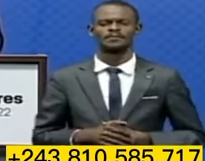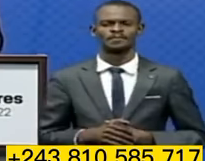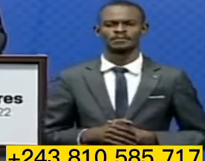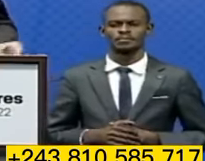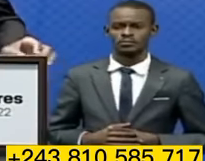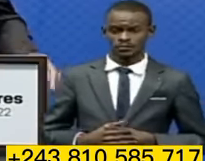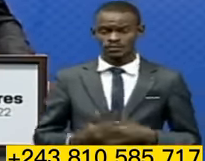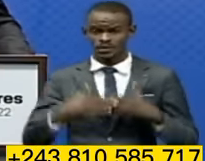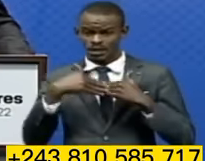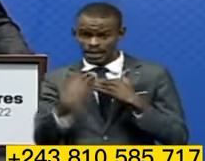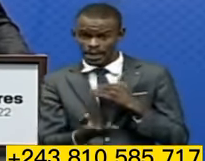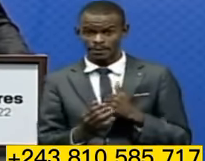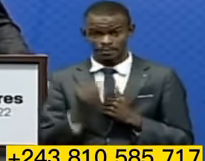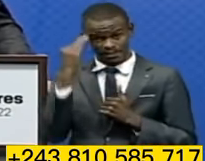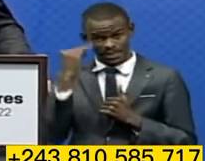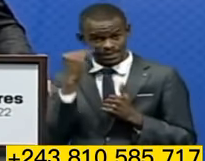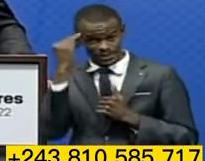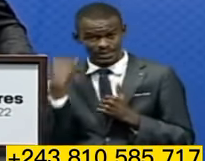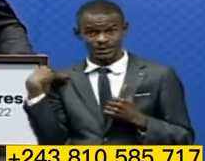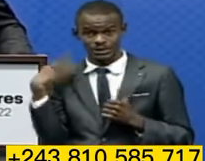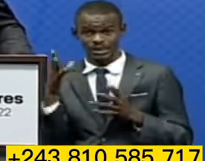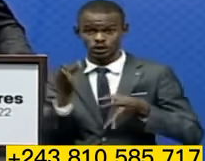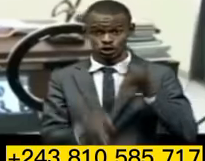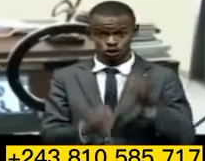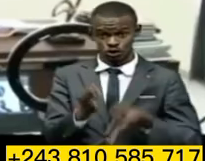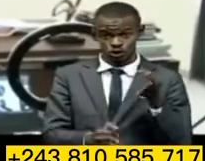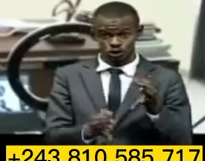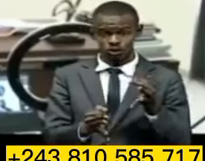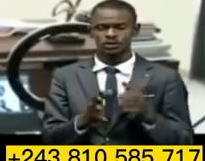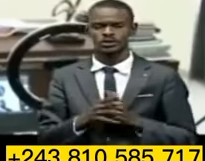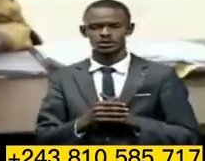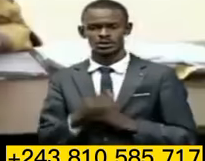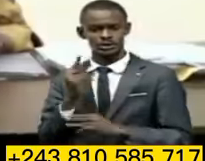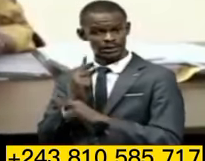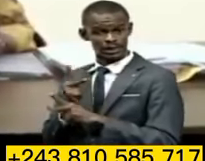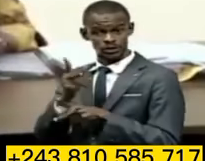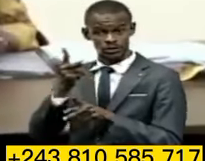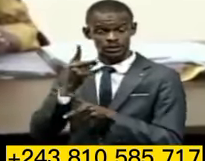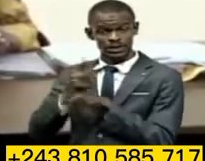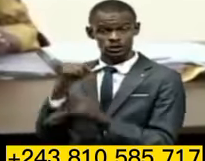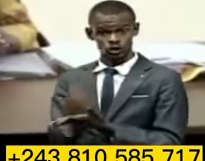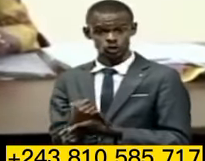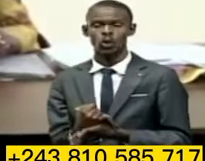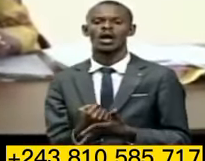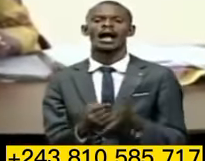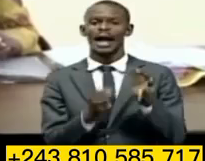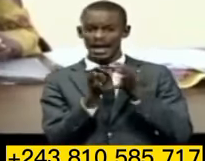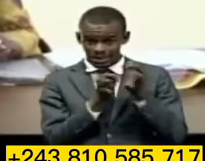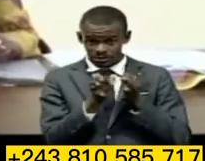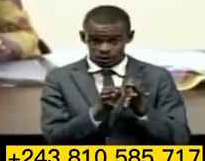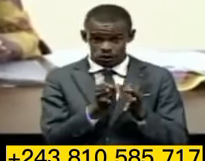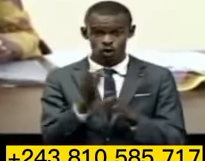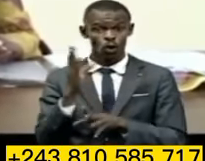Intervenant à son tour, la ministre d'État, ministre de la Justice et garde des Sceaux a fait le point au Conseil sur l'exécution de